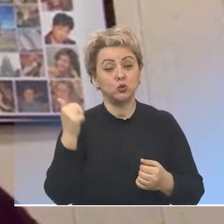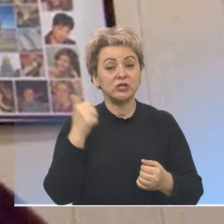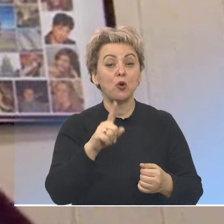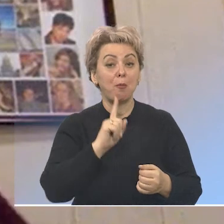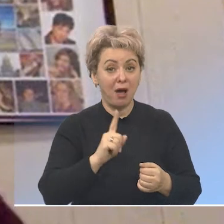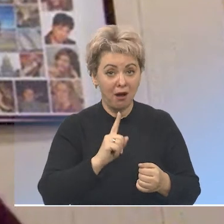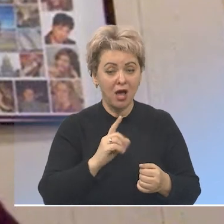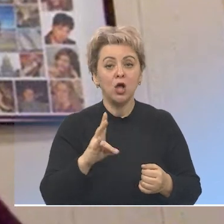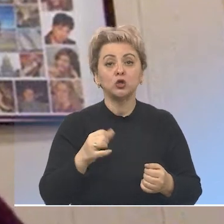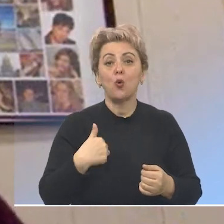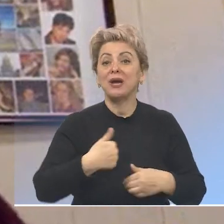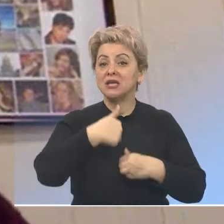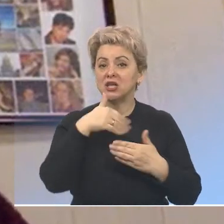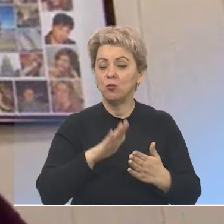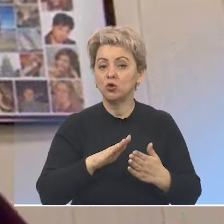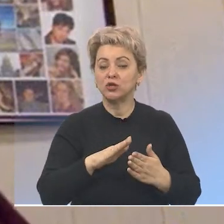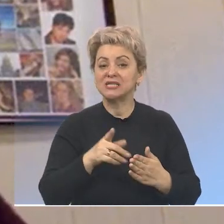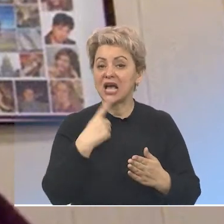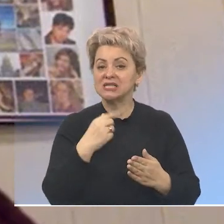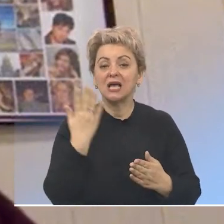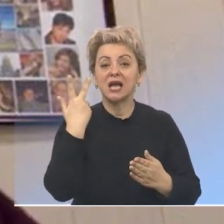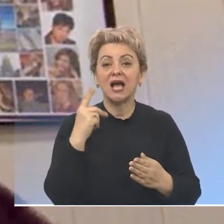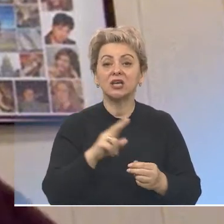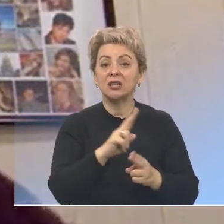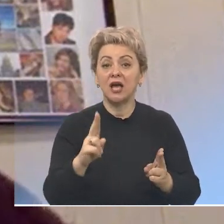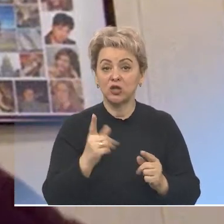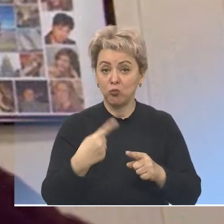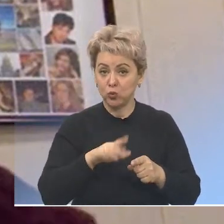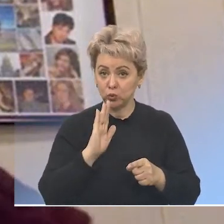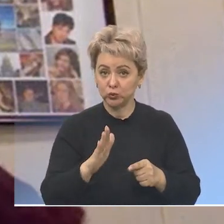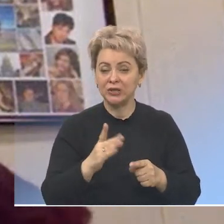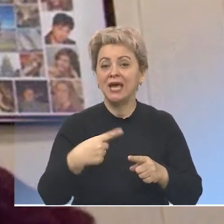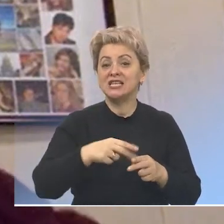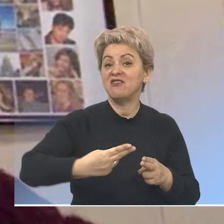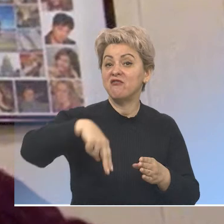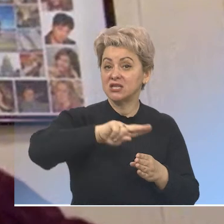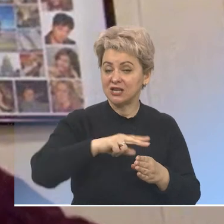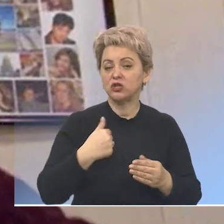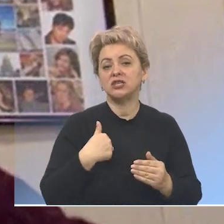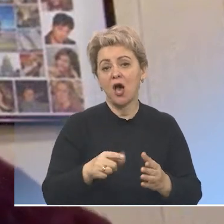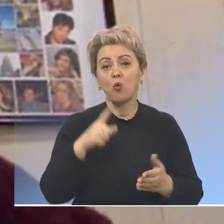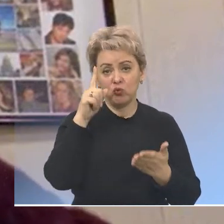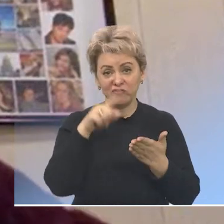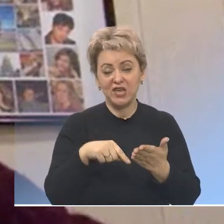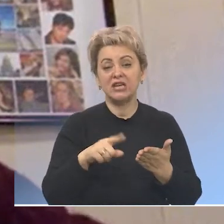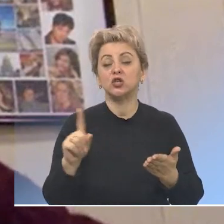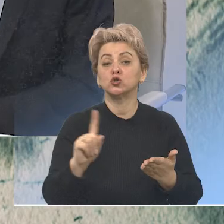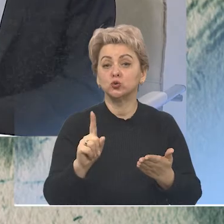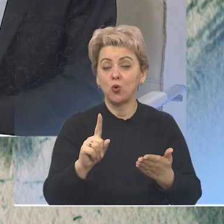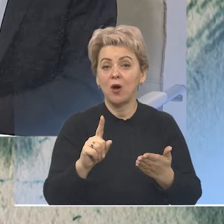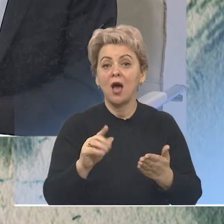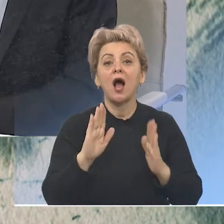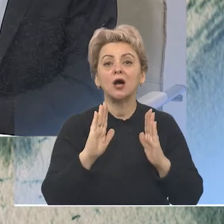на неделю. Поэтому мы не можем однозначно сказать, в какие сроки будут эти возвраты, но я более чем